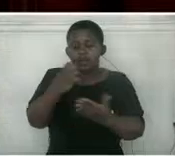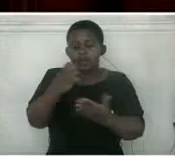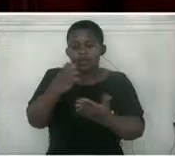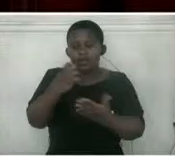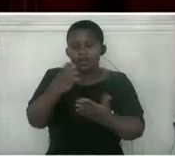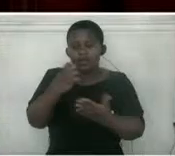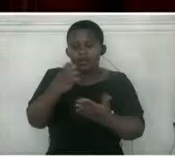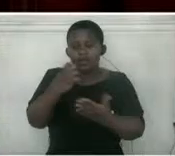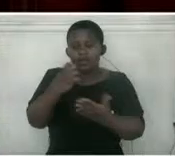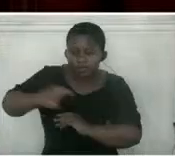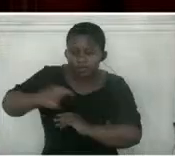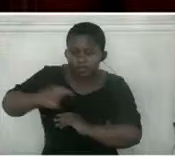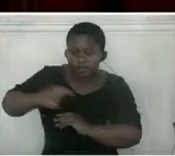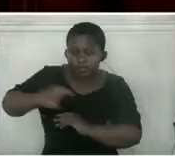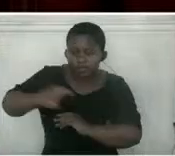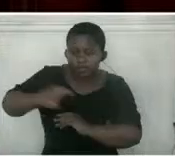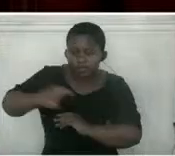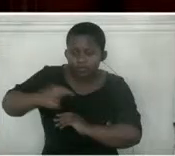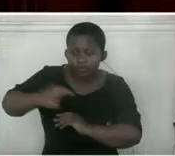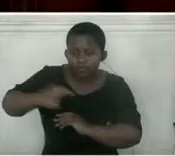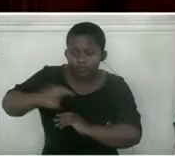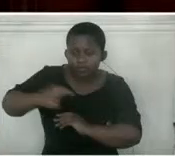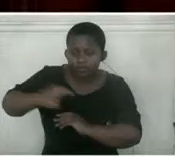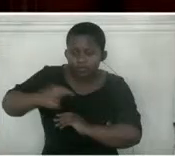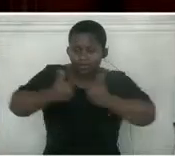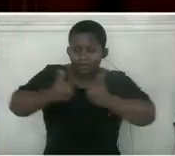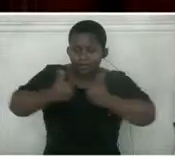Tourism and Environmental Affairs.